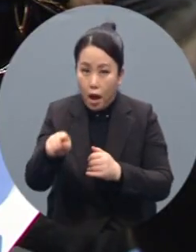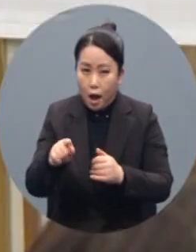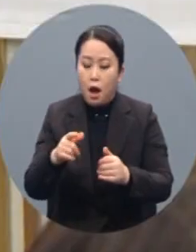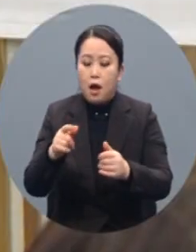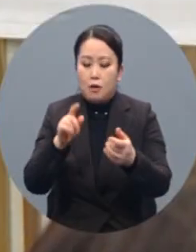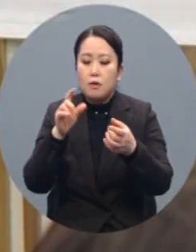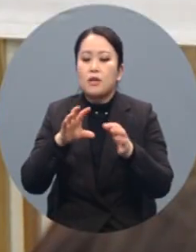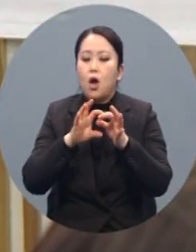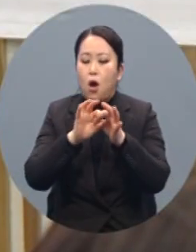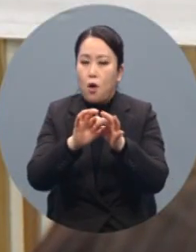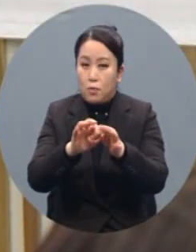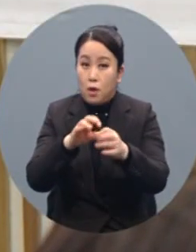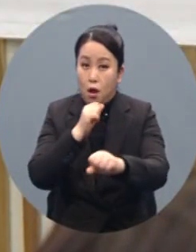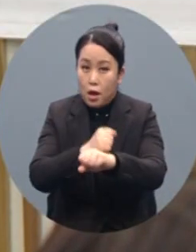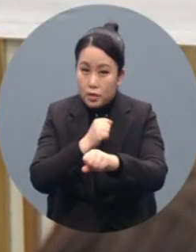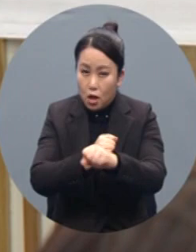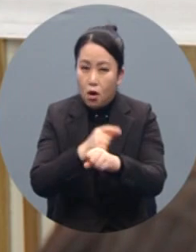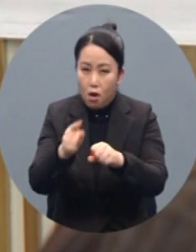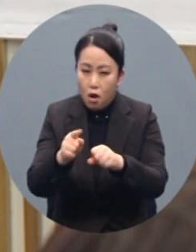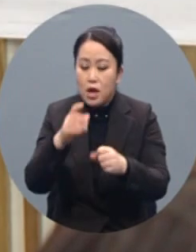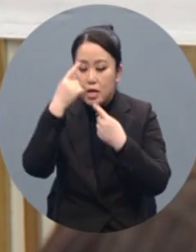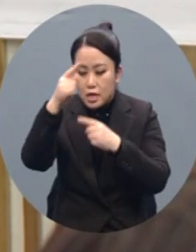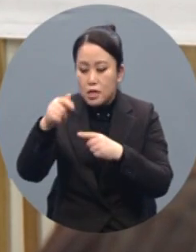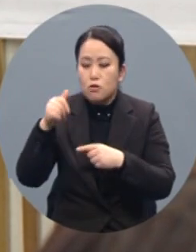지지로 연결시키는 전략으로 풀이됩니다.